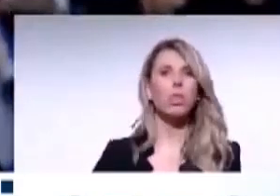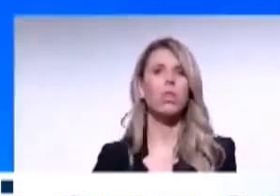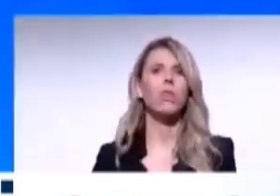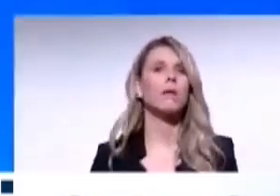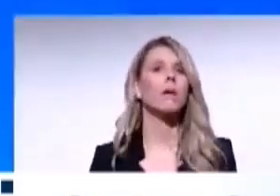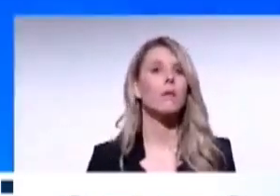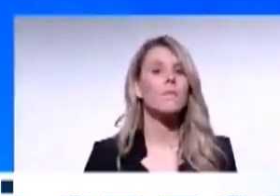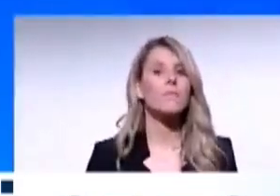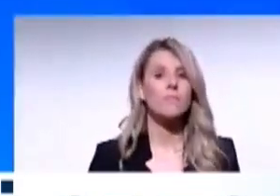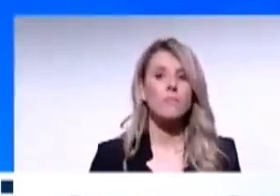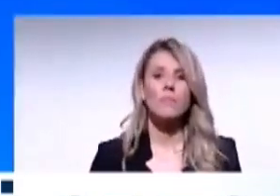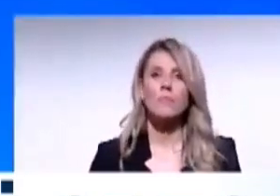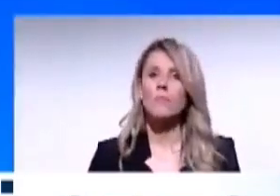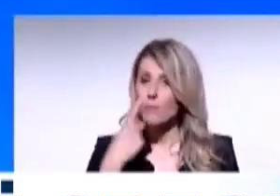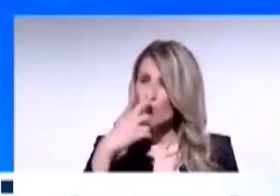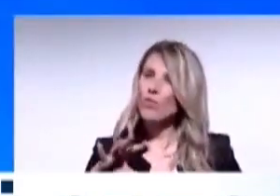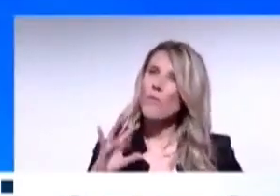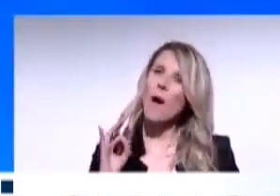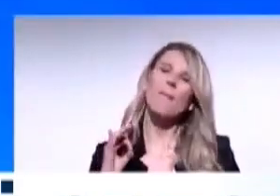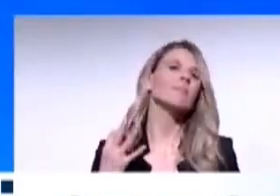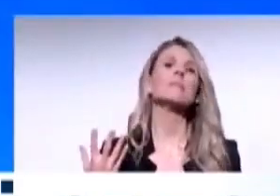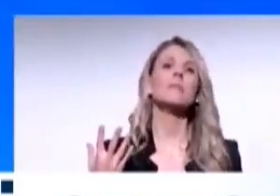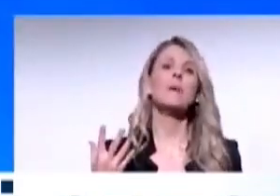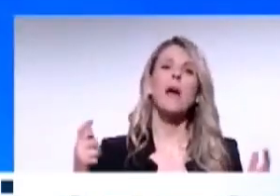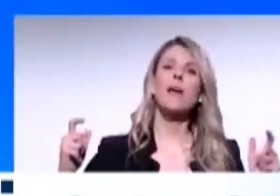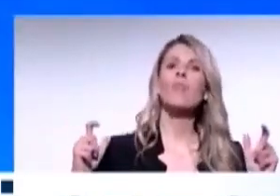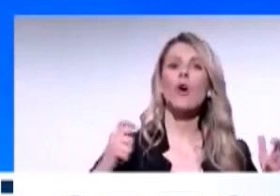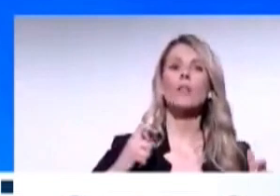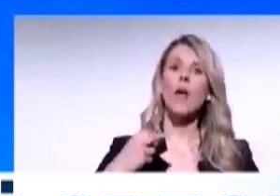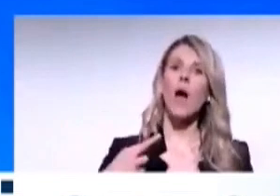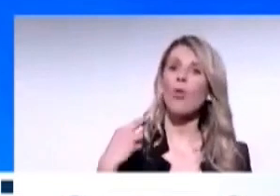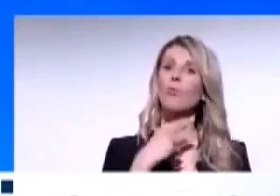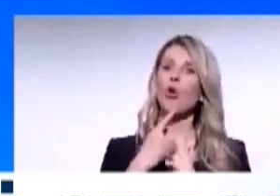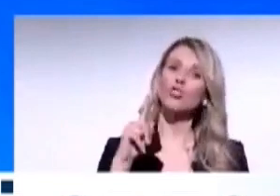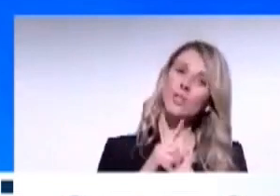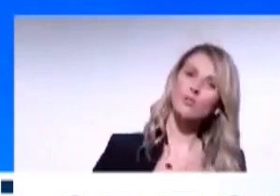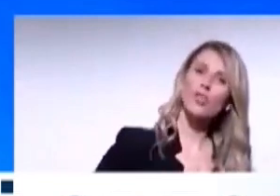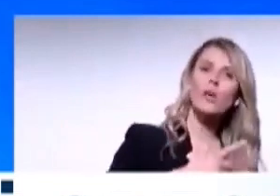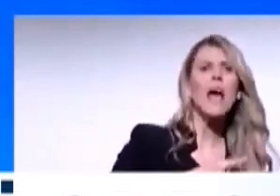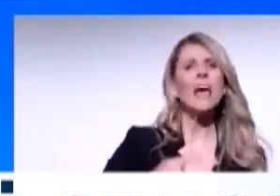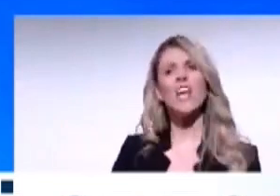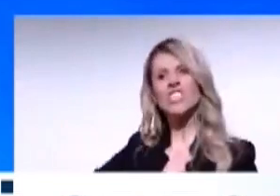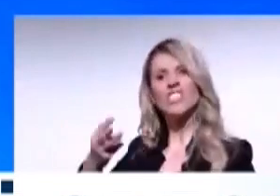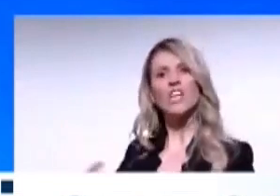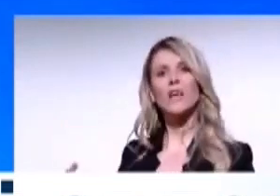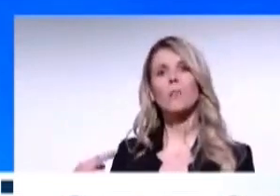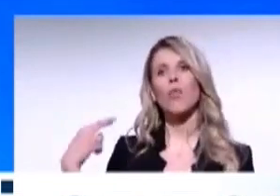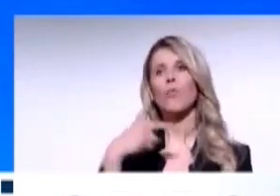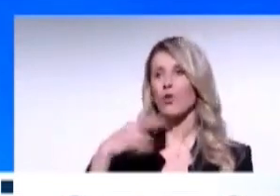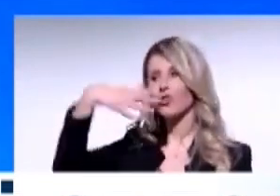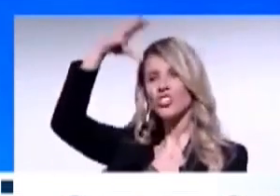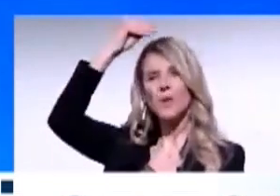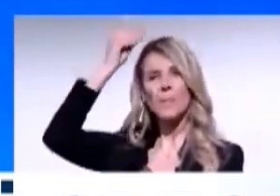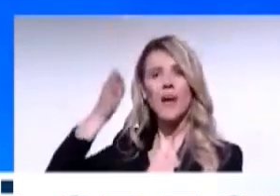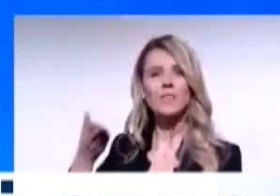kryeministër? Zgjedhja është në duar tuaja. Kyvernisi Neas Demokratias ke Prothiburgo Mitsotaki i kyvernisi Syriza ke Prothiburgo Cipra. I epilogi